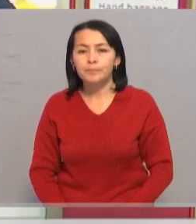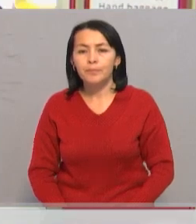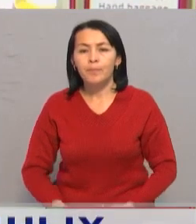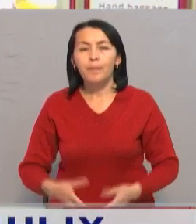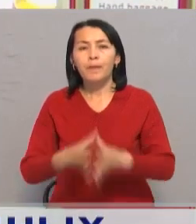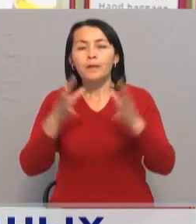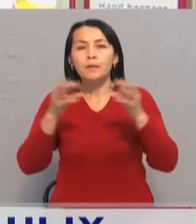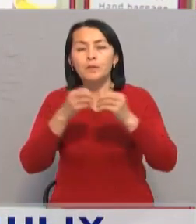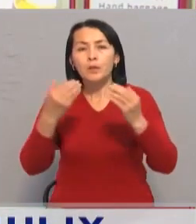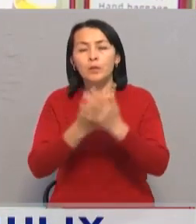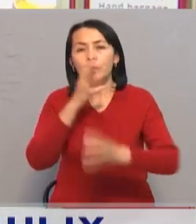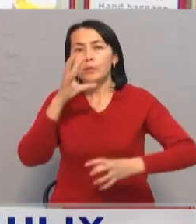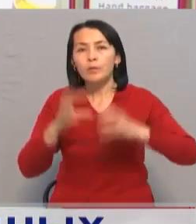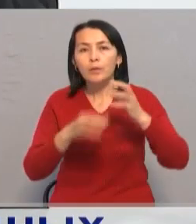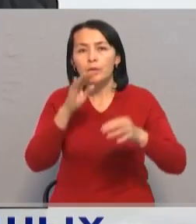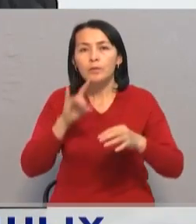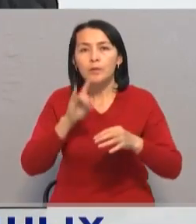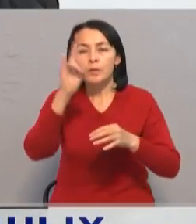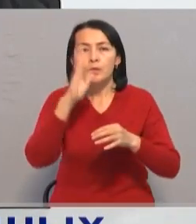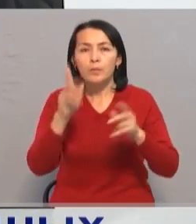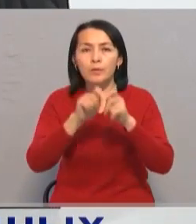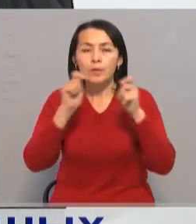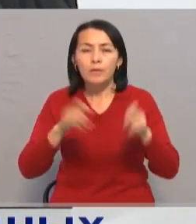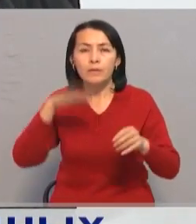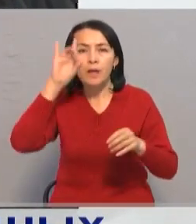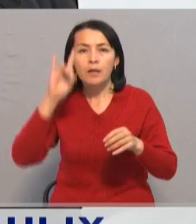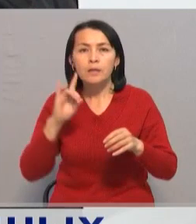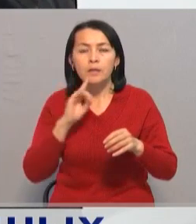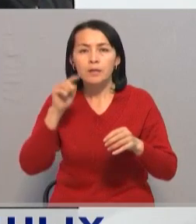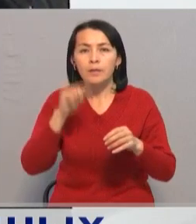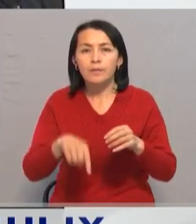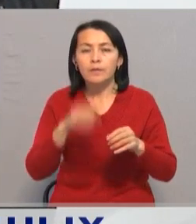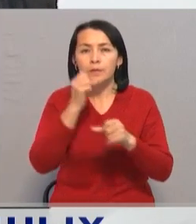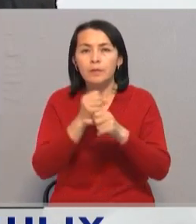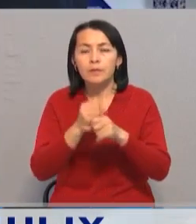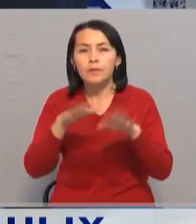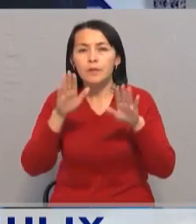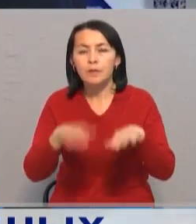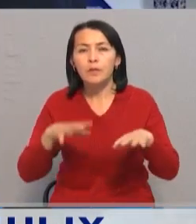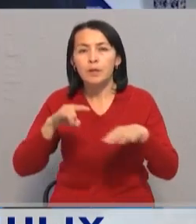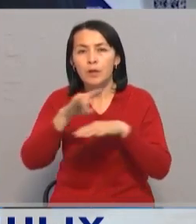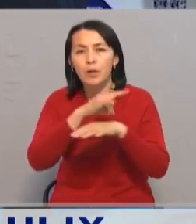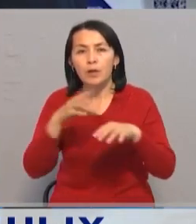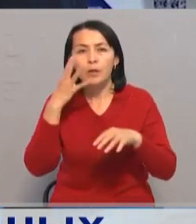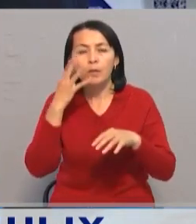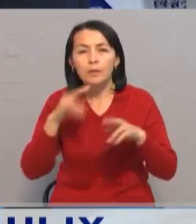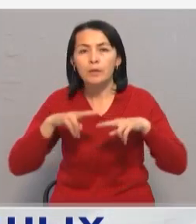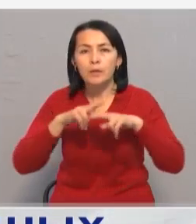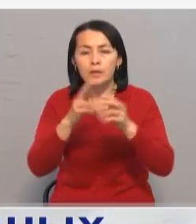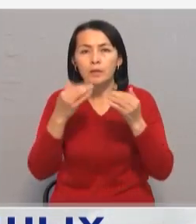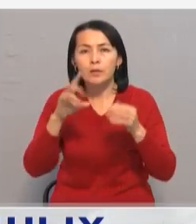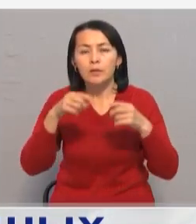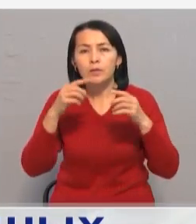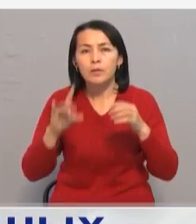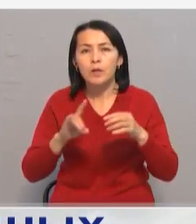более 10 новых международных авиарейсов будут открыты в Казахстане причем задействованы будут не только аэропорт Алматы и Астаны